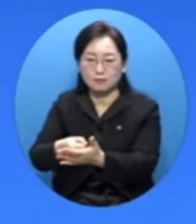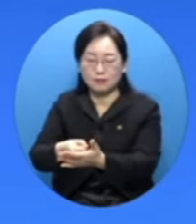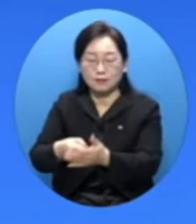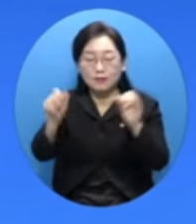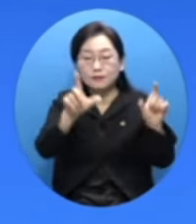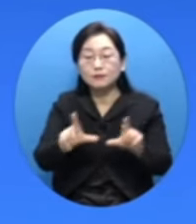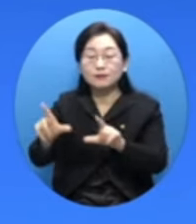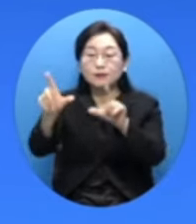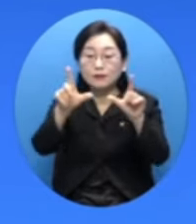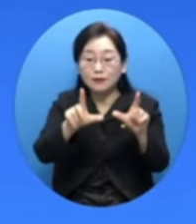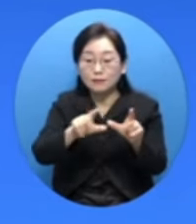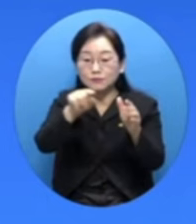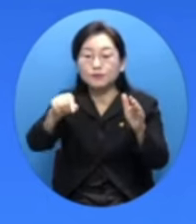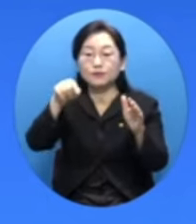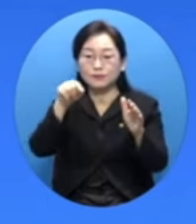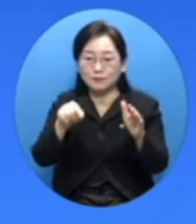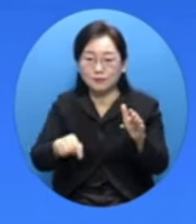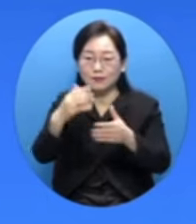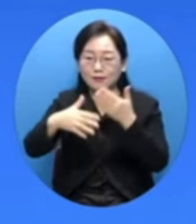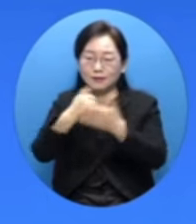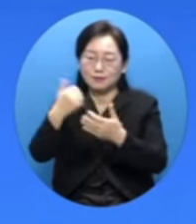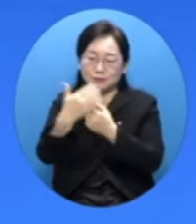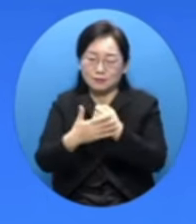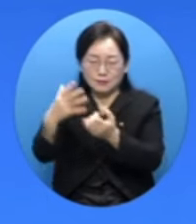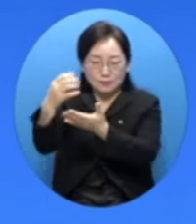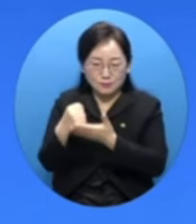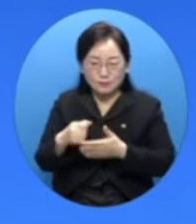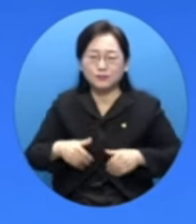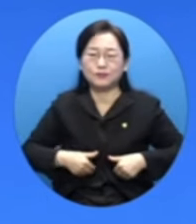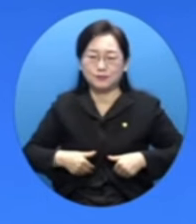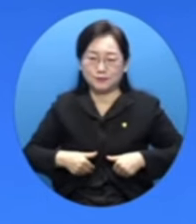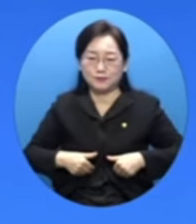삶에 하나님의 은혜가 임하게 해야 합니다.